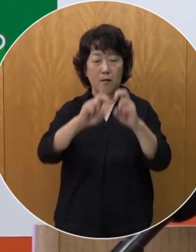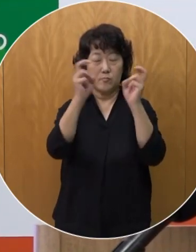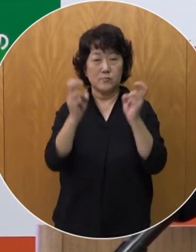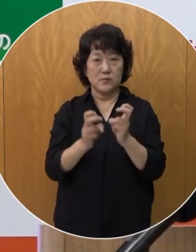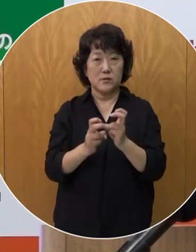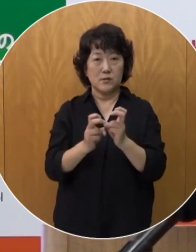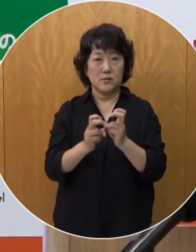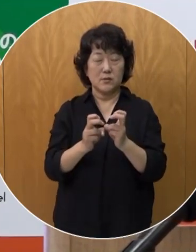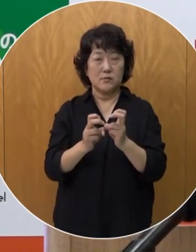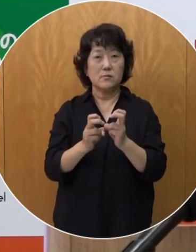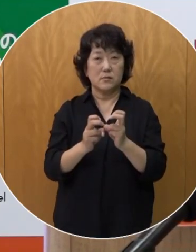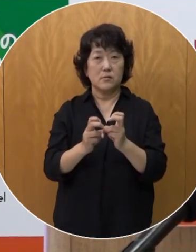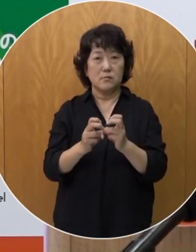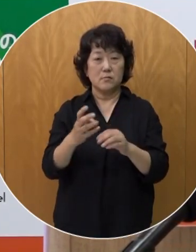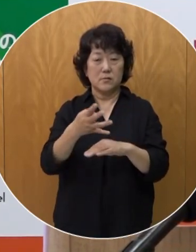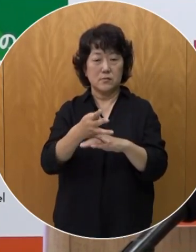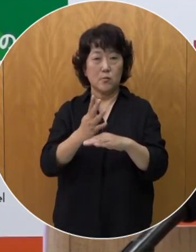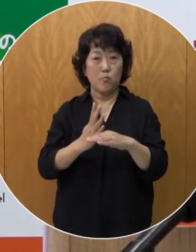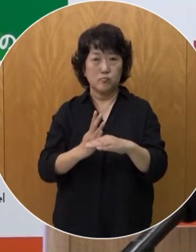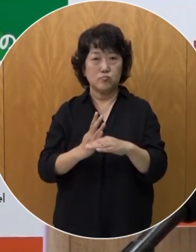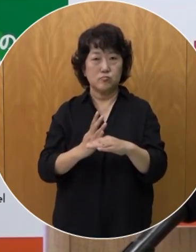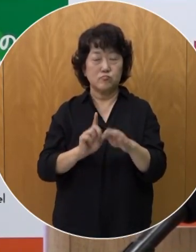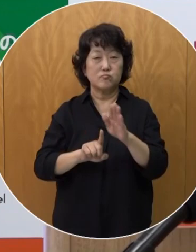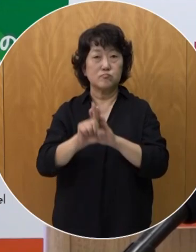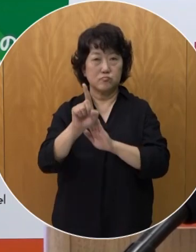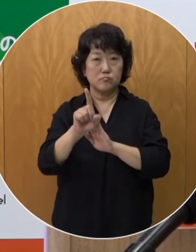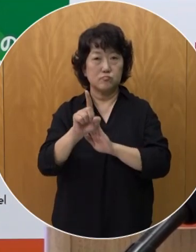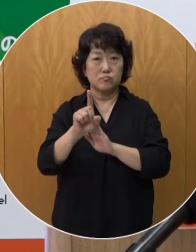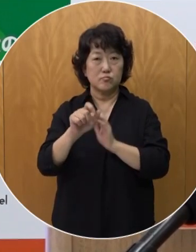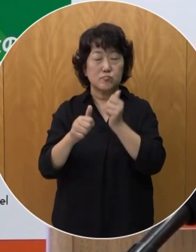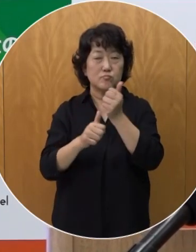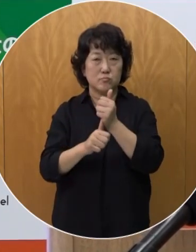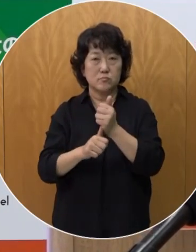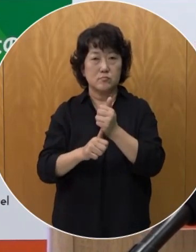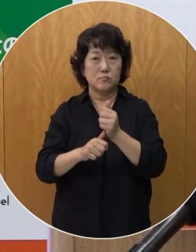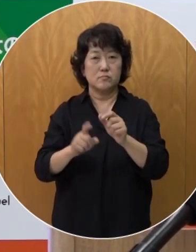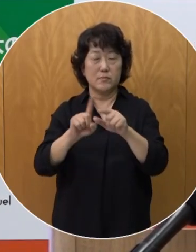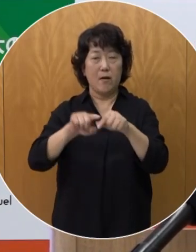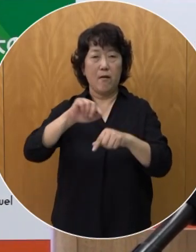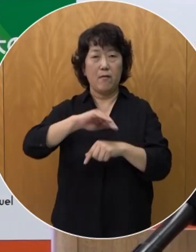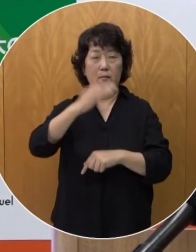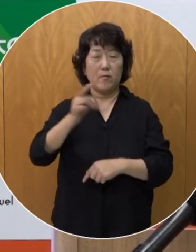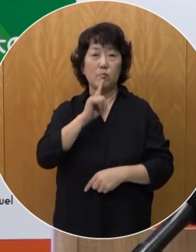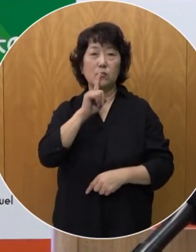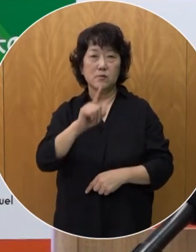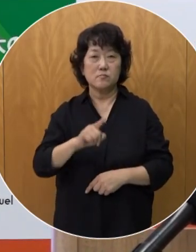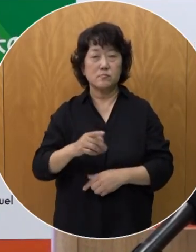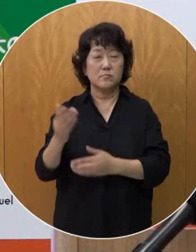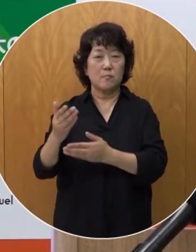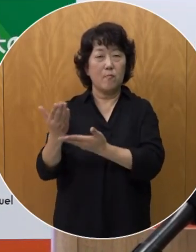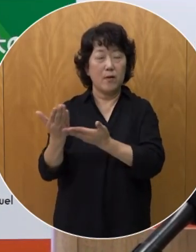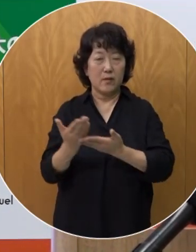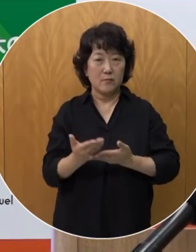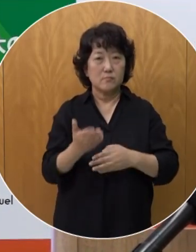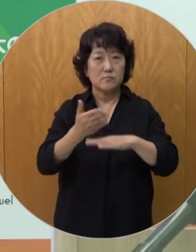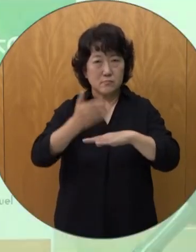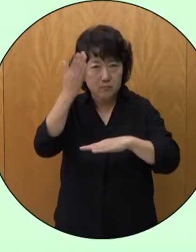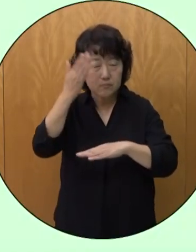NTT 西日本四国支店の中山と申します。この度はこのような貴重な場にお招きいただきまして誠にありがとうございます